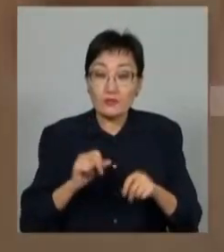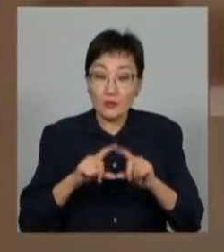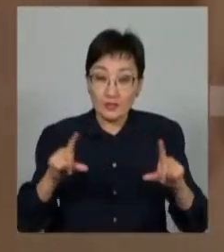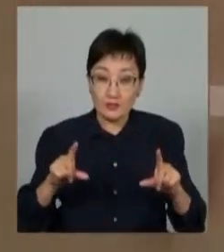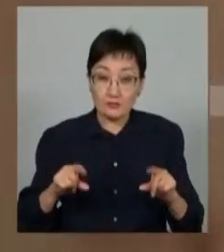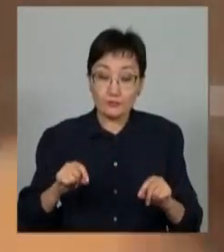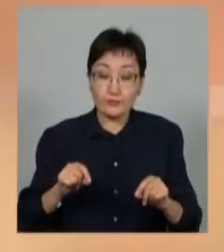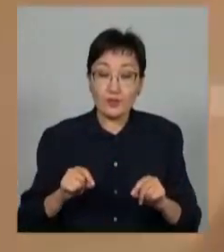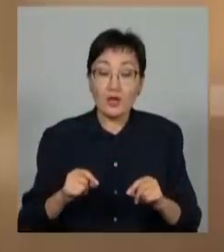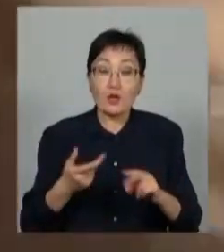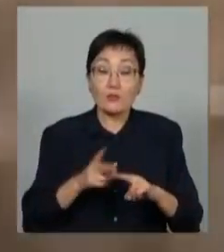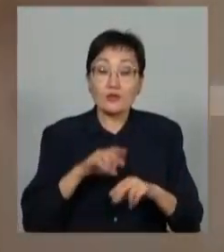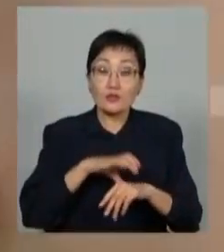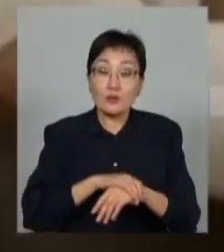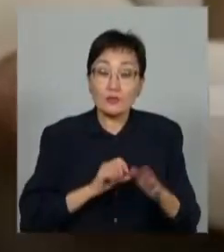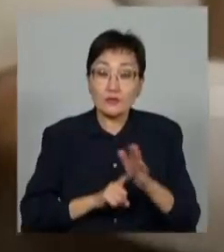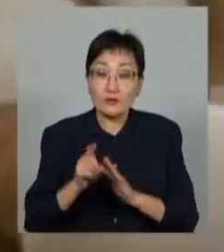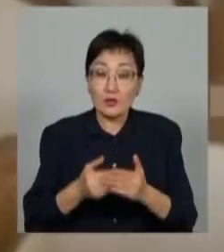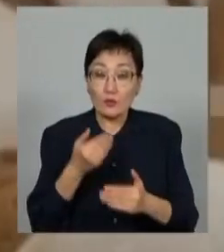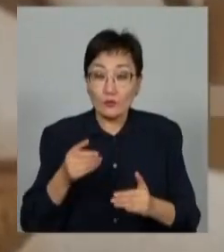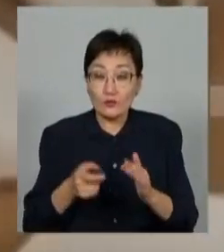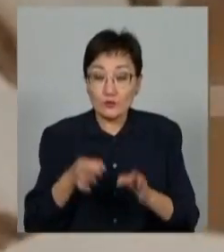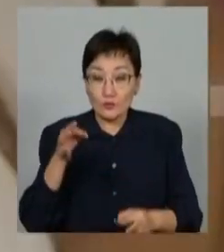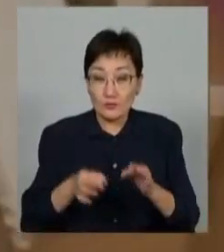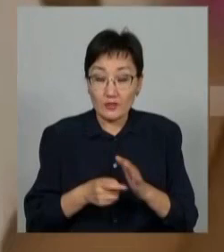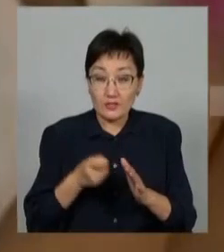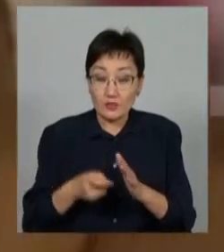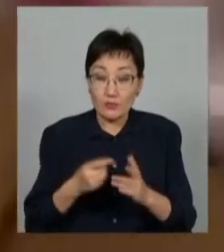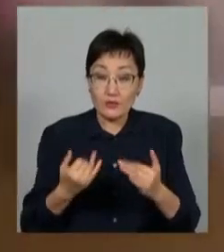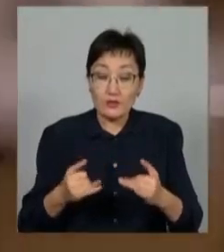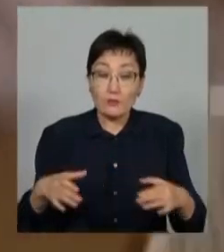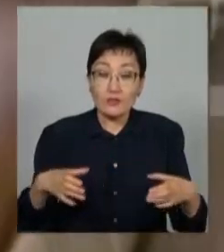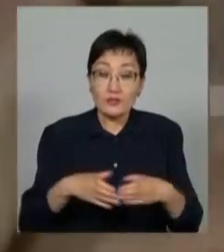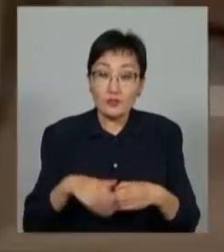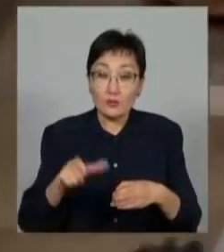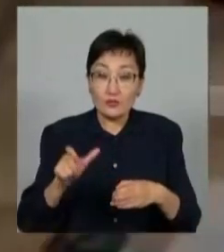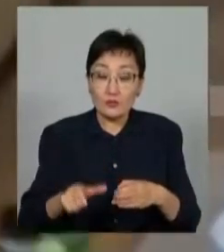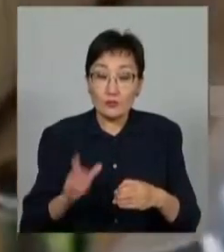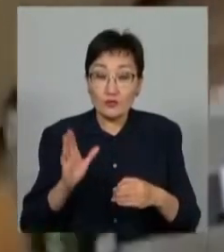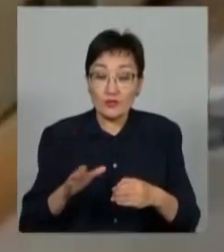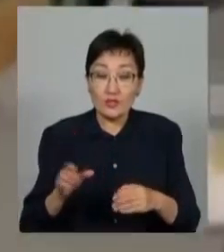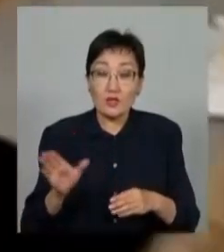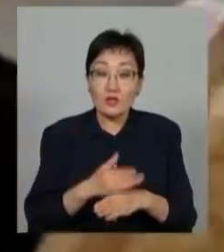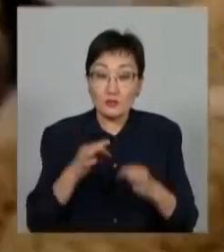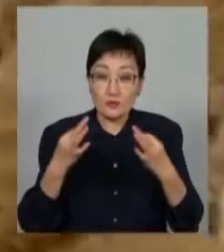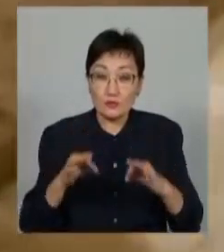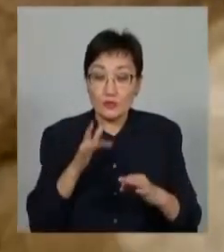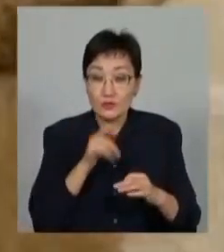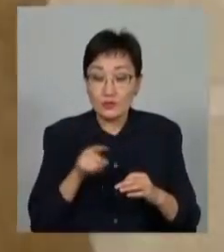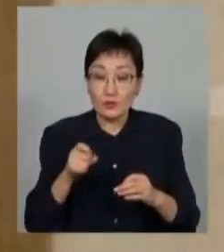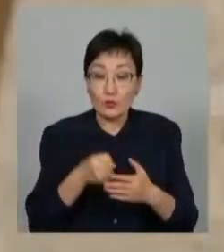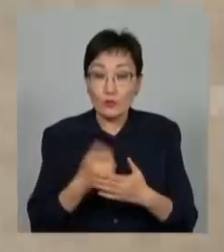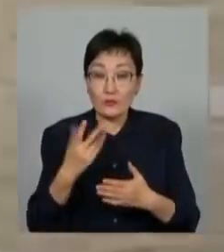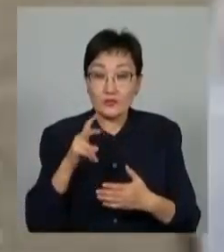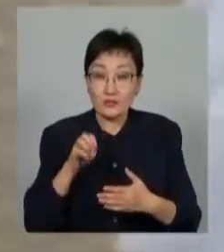департаменте полиции. По данному факту начато досудебное расследование. Теперь организаторам притона грозит лишение свободы сроком до 5